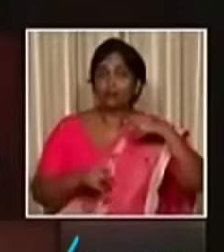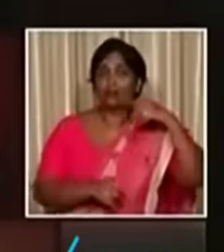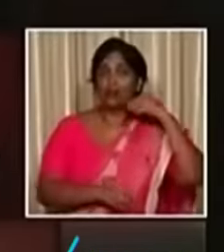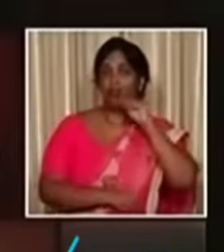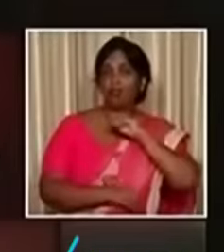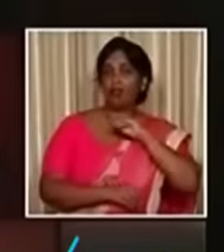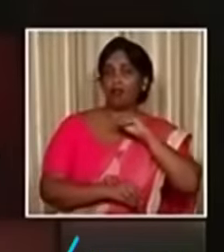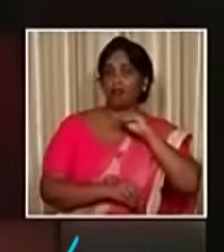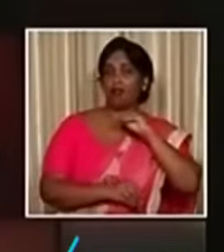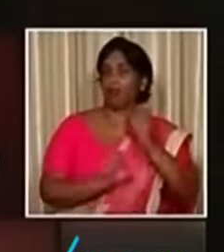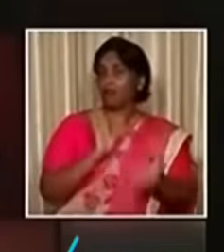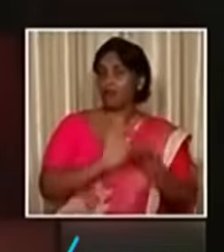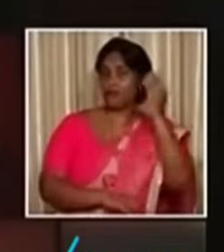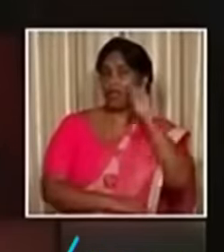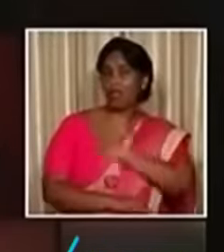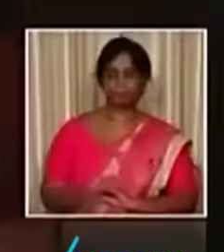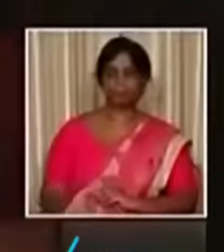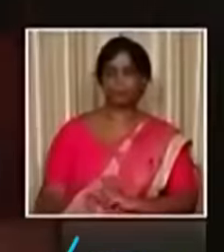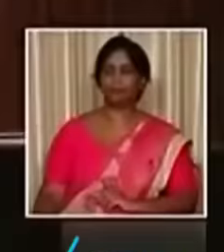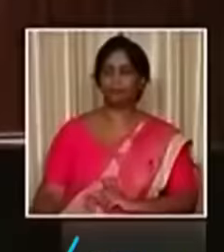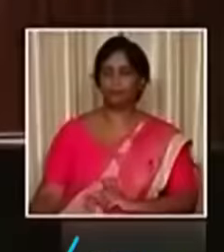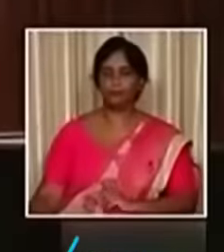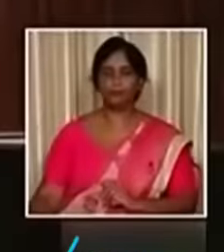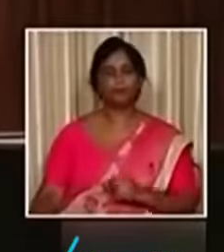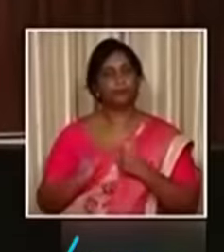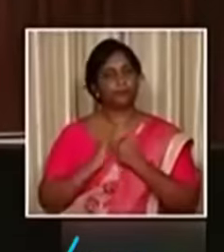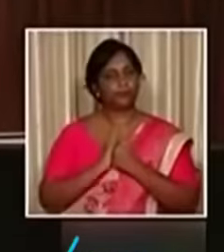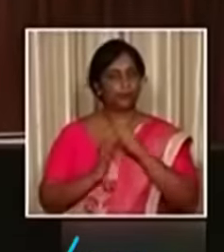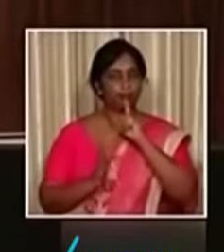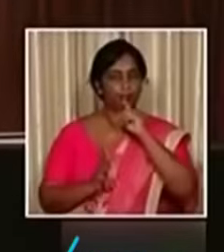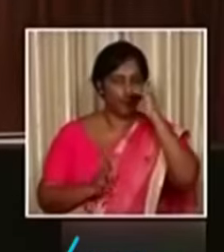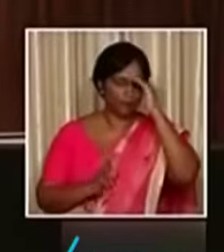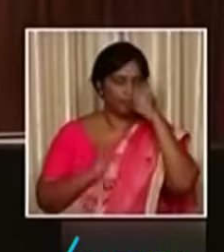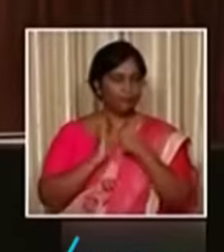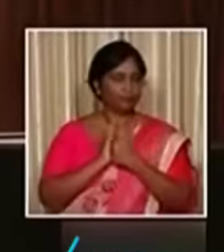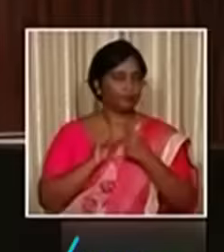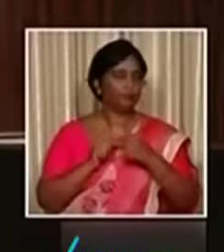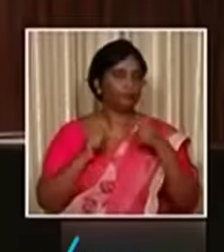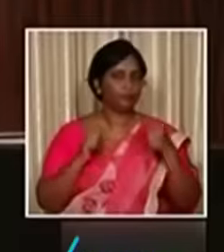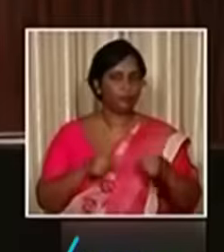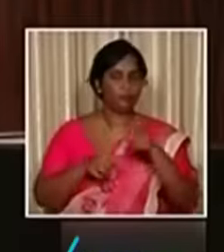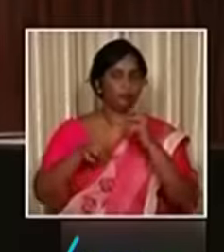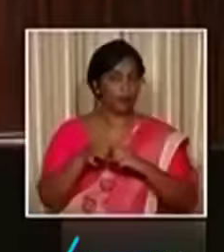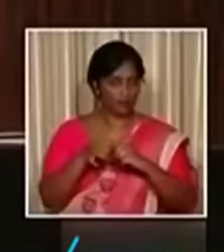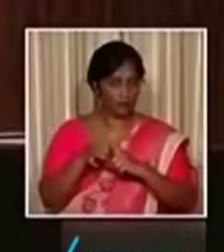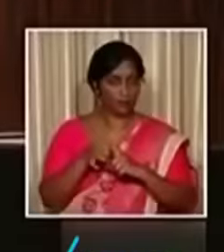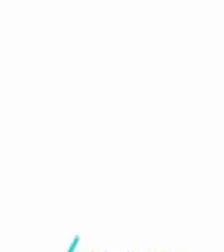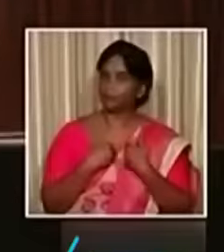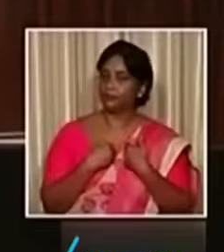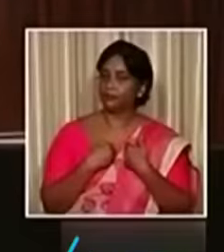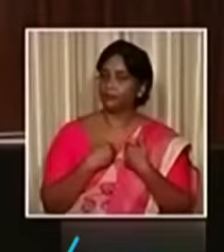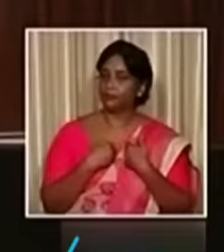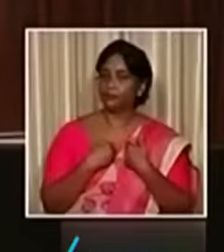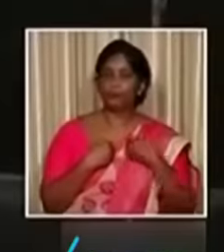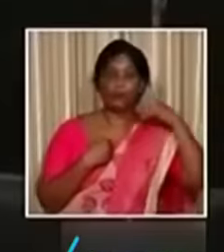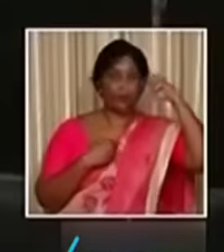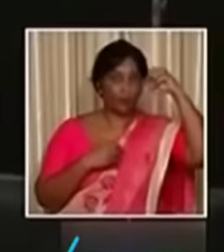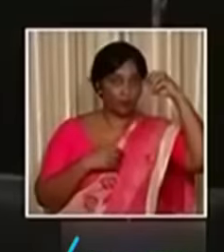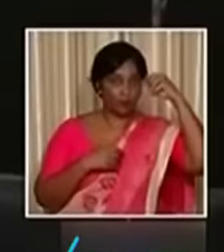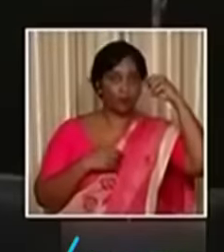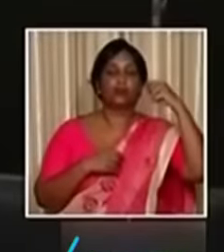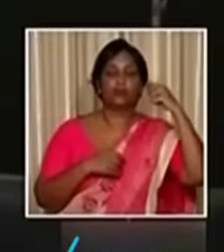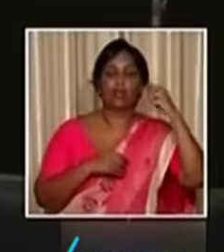ඒ අධික ලාභයක් ලබන මොහොතක. ගරු කථානායකතුමනි, ගරු විපක්ෂ නායකතුමාගේ ප්‍රශ්නෙට අපි විදුලි බල